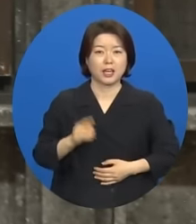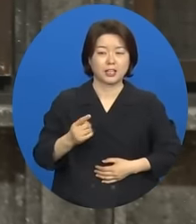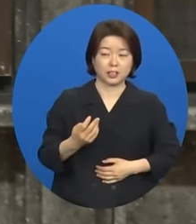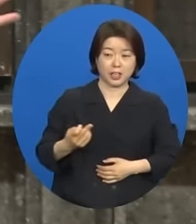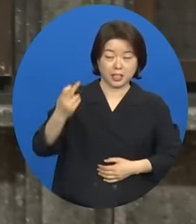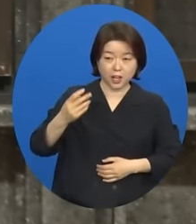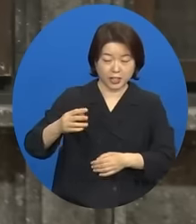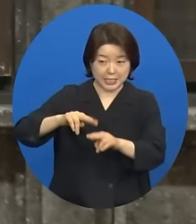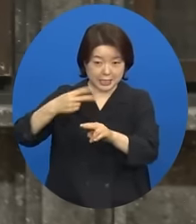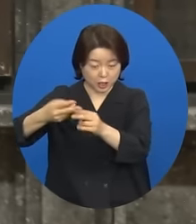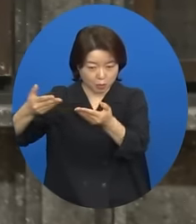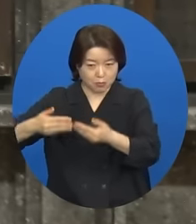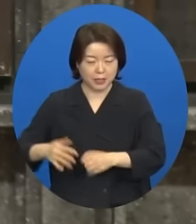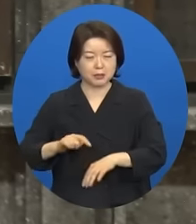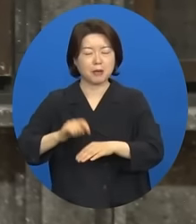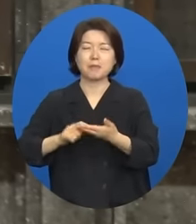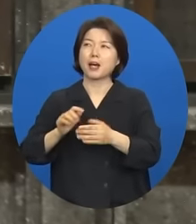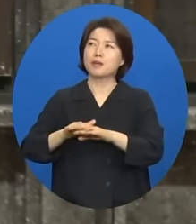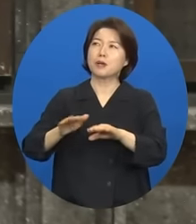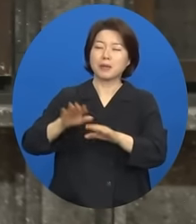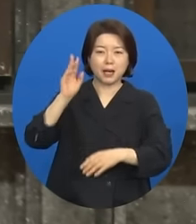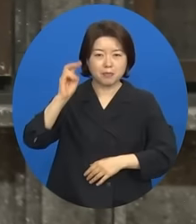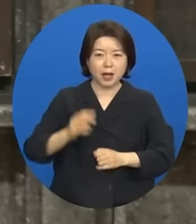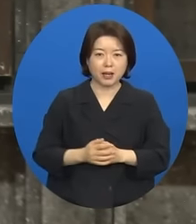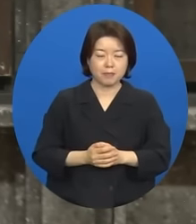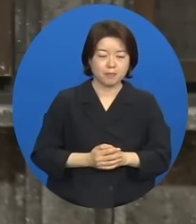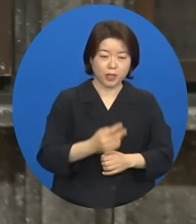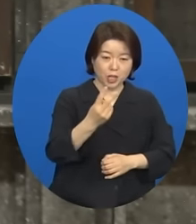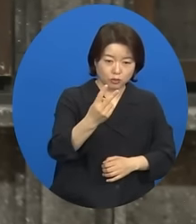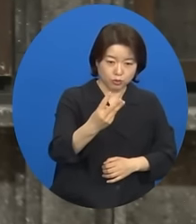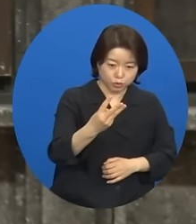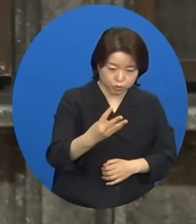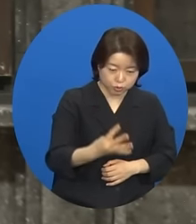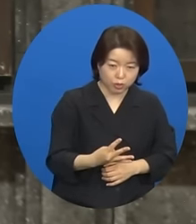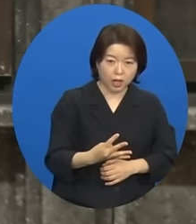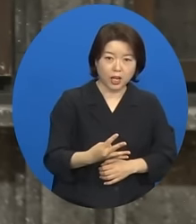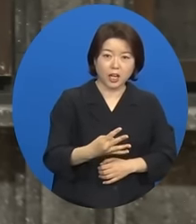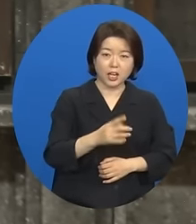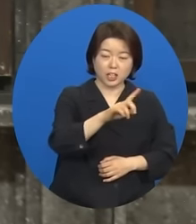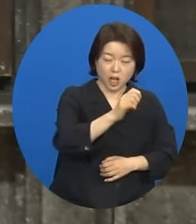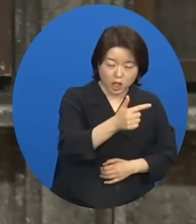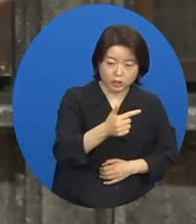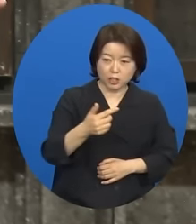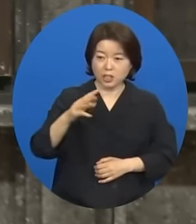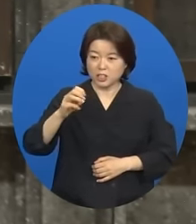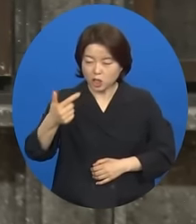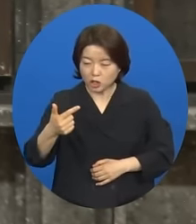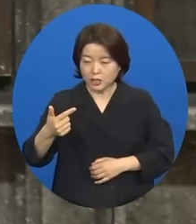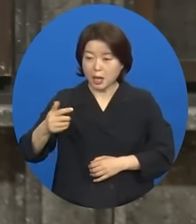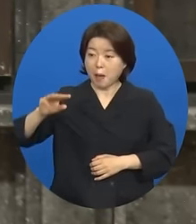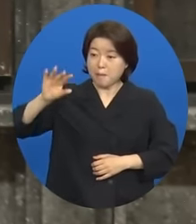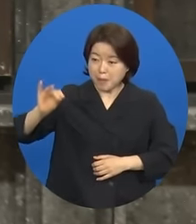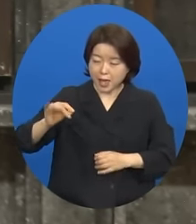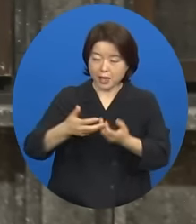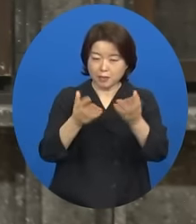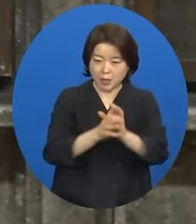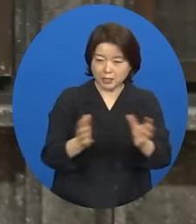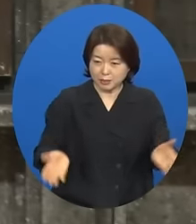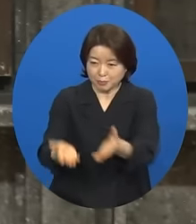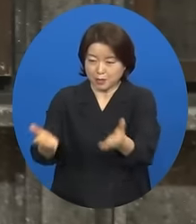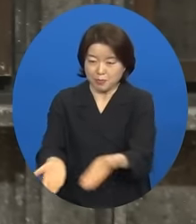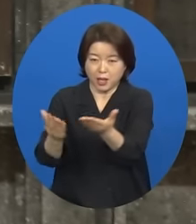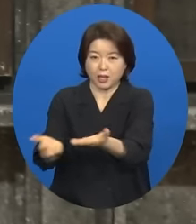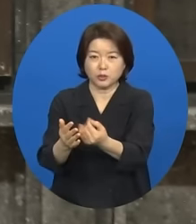선물을 받으면 좀 마음이 풀리겠지. 네 때, 여덟 때, 열여섯 때, 서른, 백 대까지 만들어서 어쨌든 될 때까지